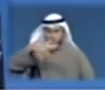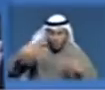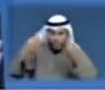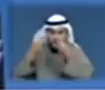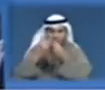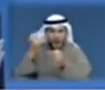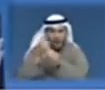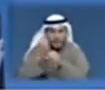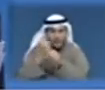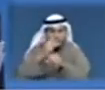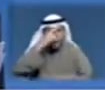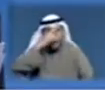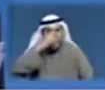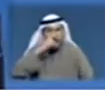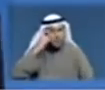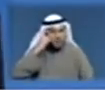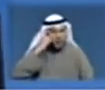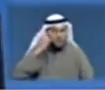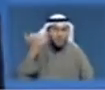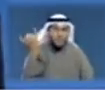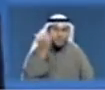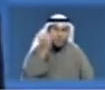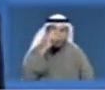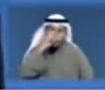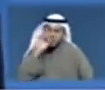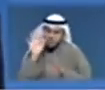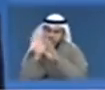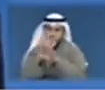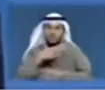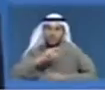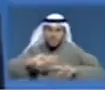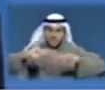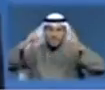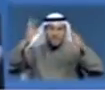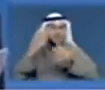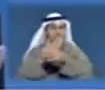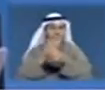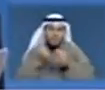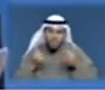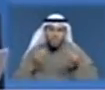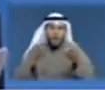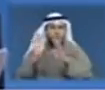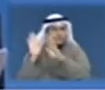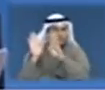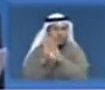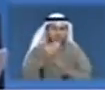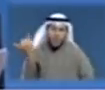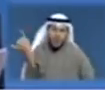مطالبون بالتفكير في فلسفة جديدة لتقديم الدعم